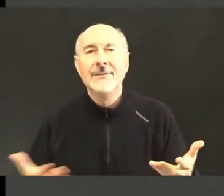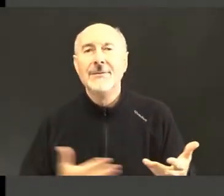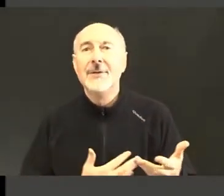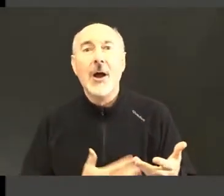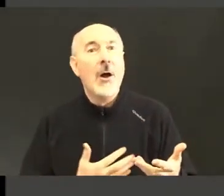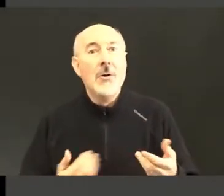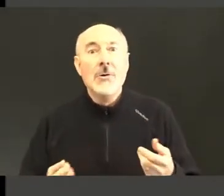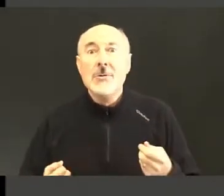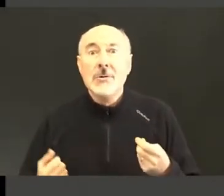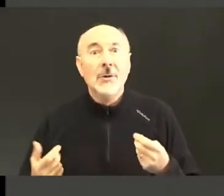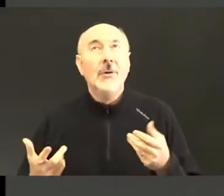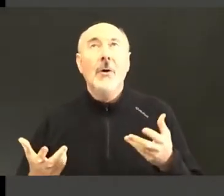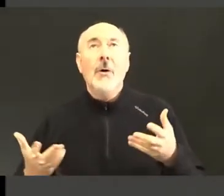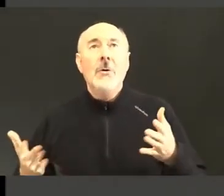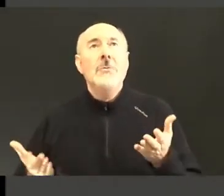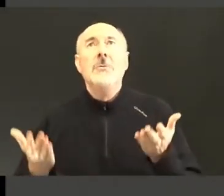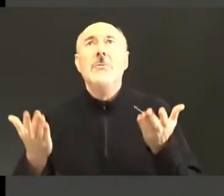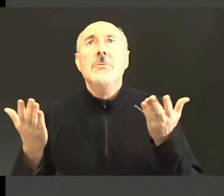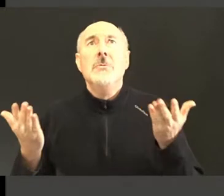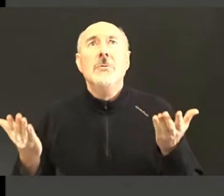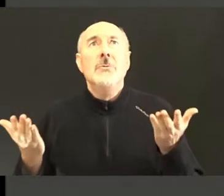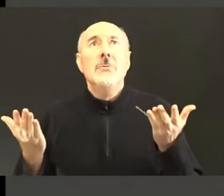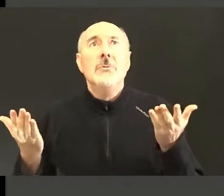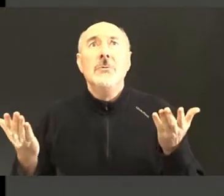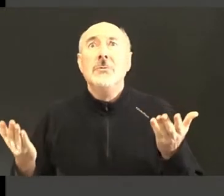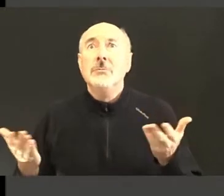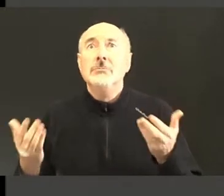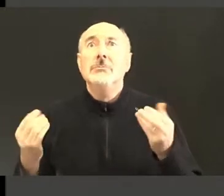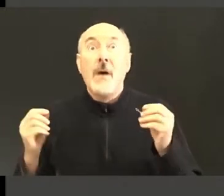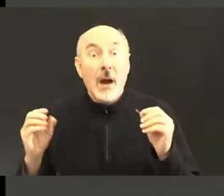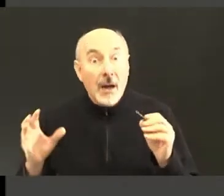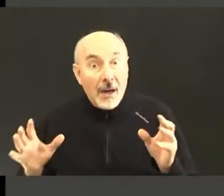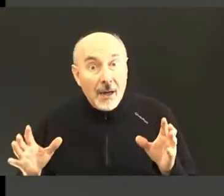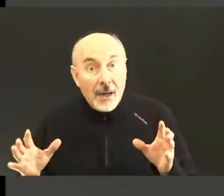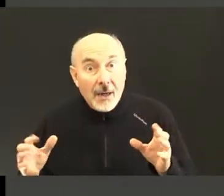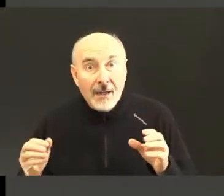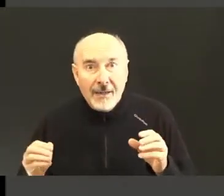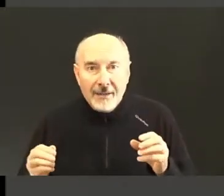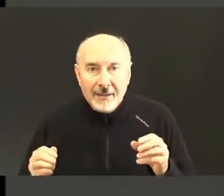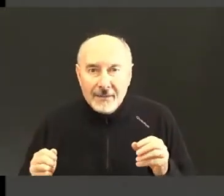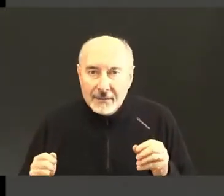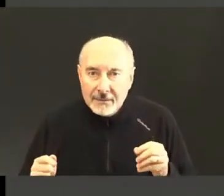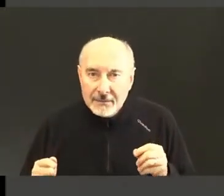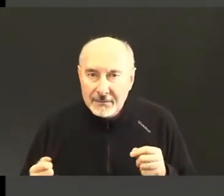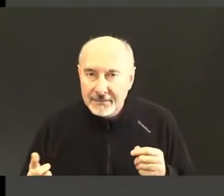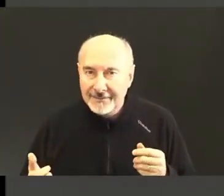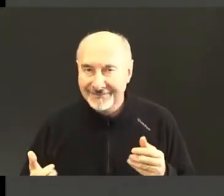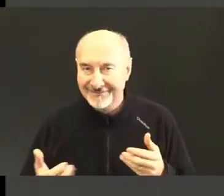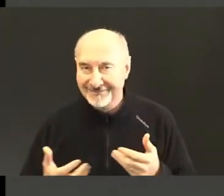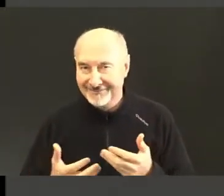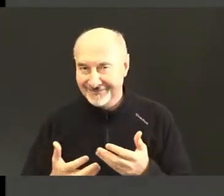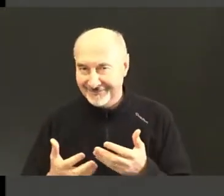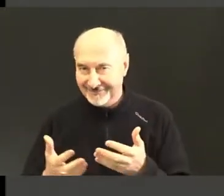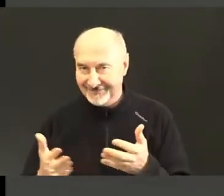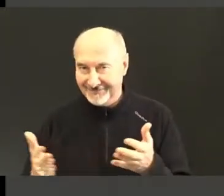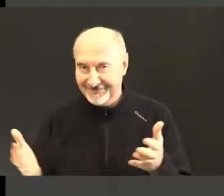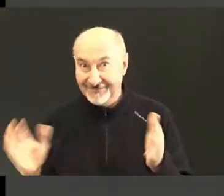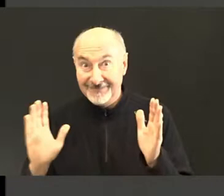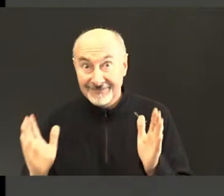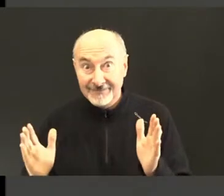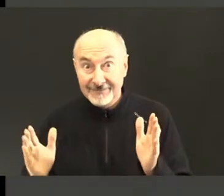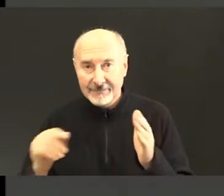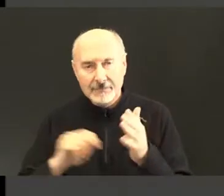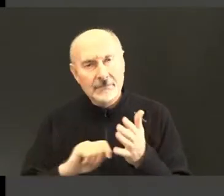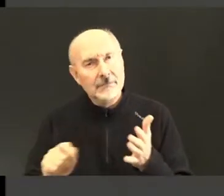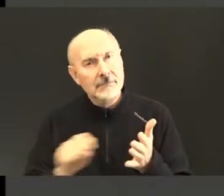Gli intenti sono alti e la convinzione di poter far bene è forte. Un programma chiaro,